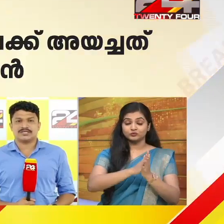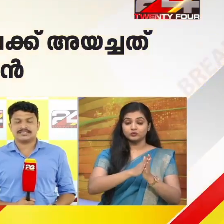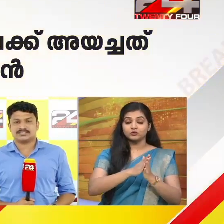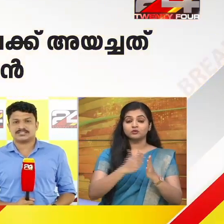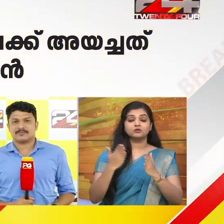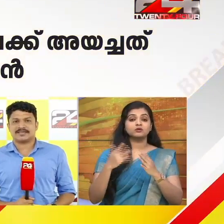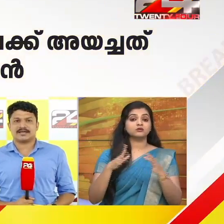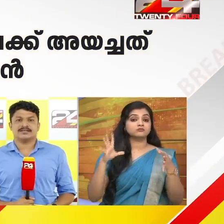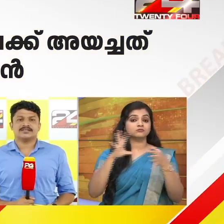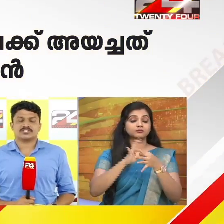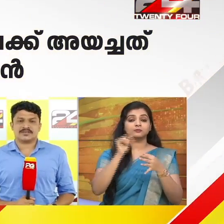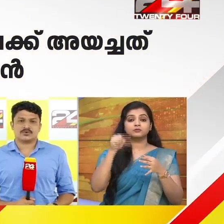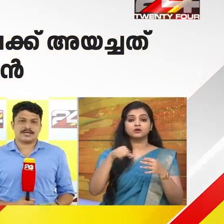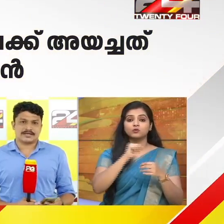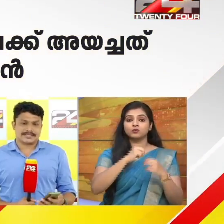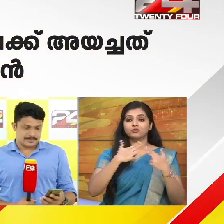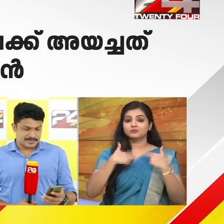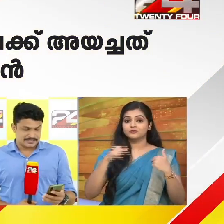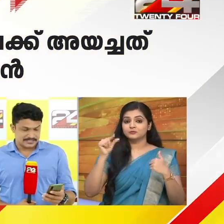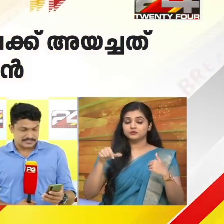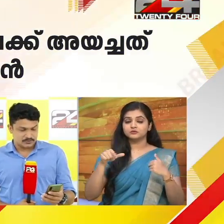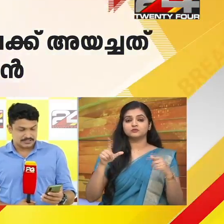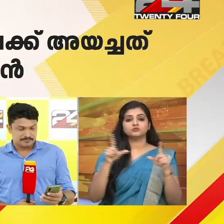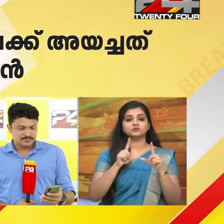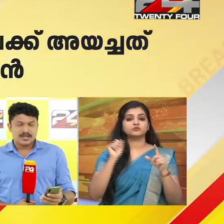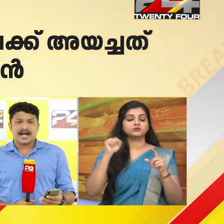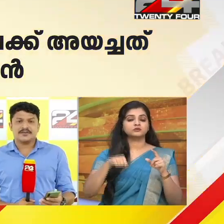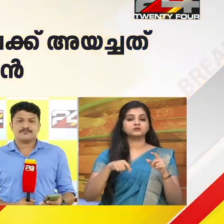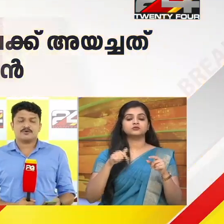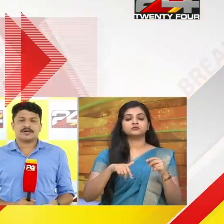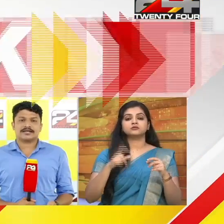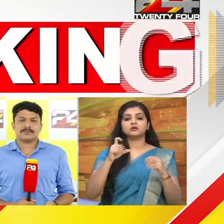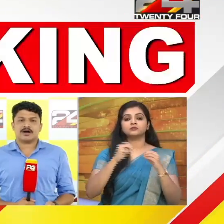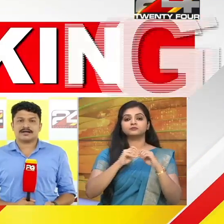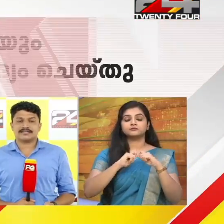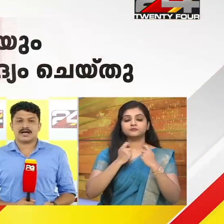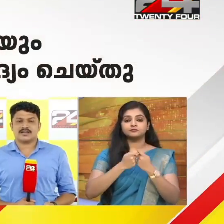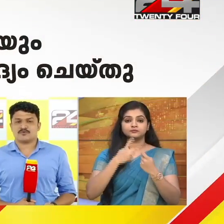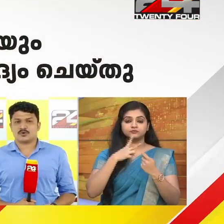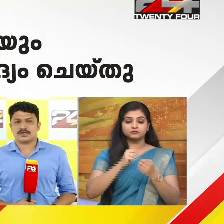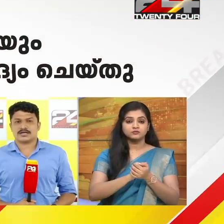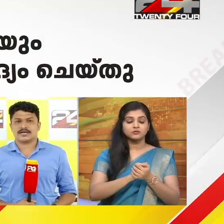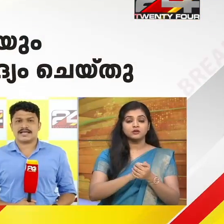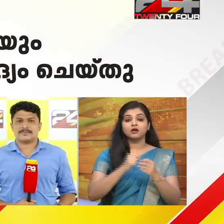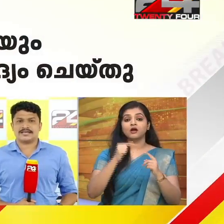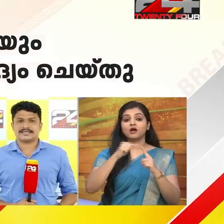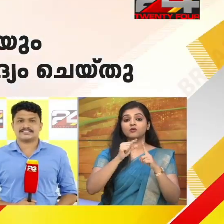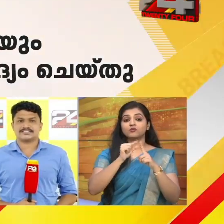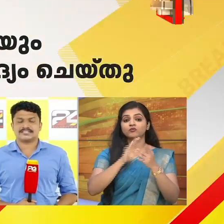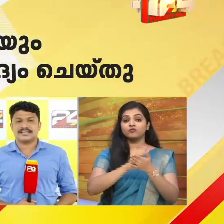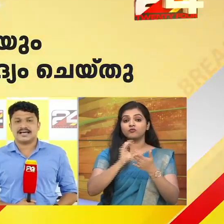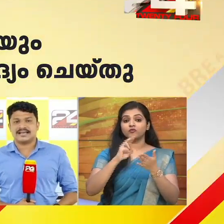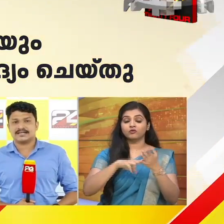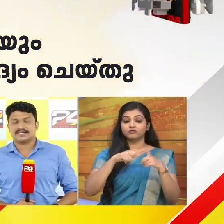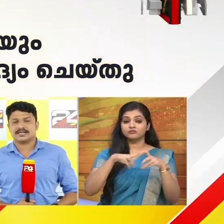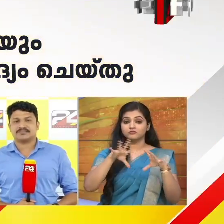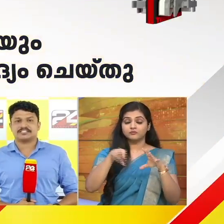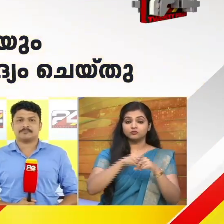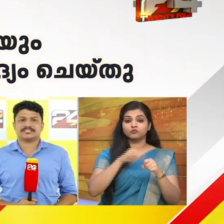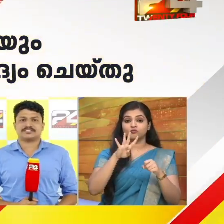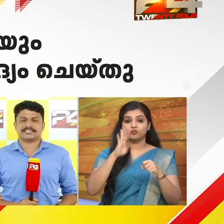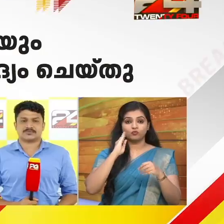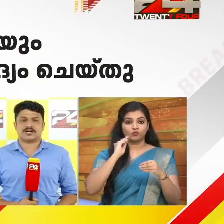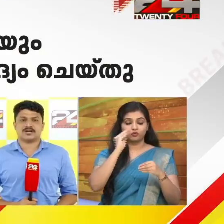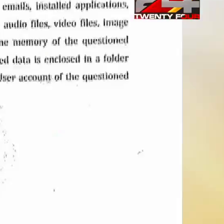പങ്കുണ്ട് എന്ന് സ്ഥാപിക്കാൻ ശ്രമിക്കുകയാണ് ക്രൈംബ്രാഞ്ച് ചെയ്യുന്നത്. ഐഫോൺ അടക്കം ആകെ 4 ഫോണുകളാണ് ലാബിലേക്ക് അയച്ചത്. ഇതിൽ 2